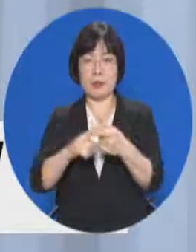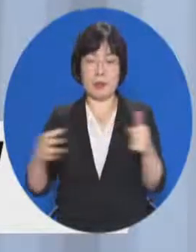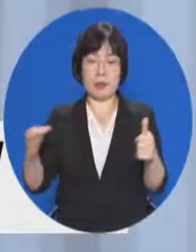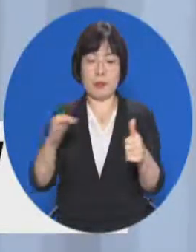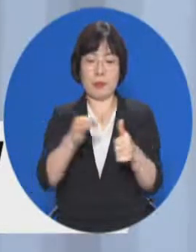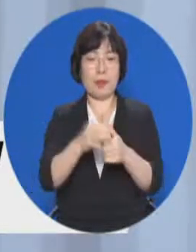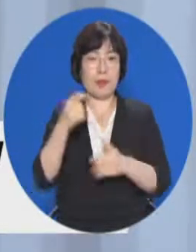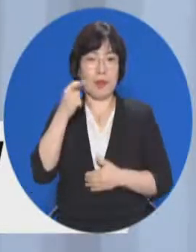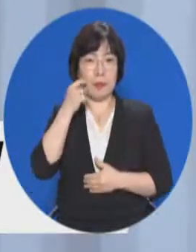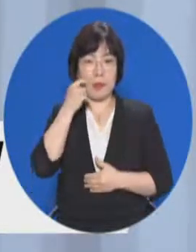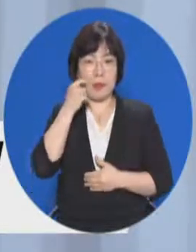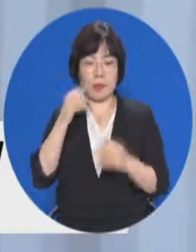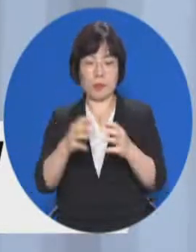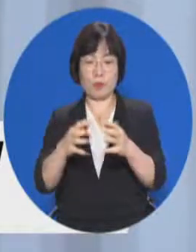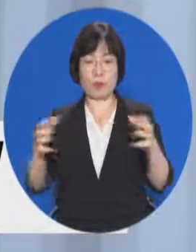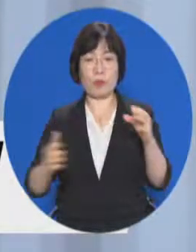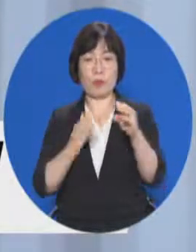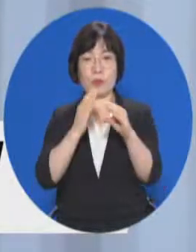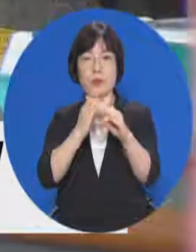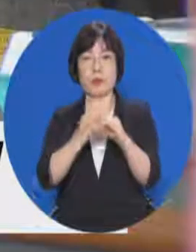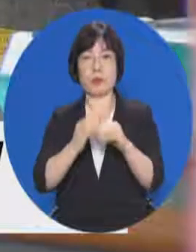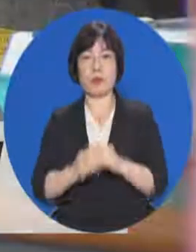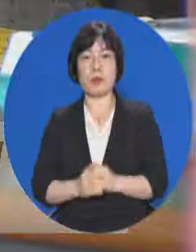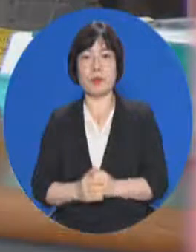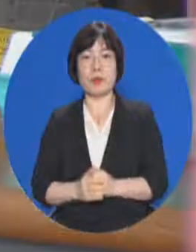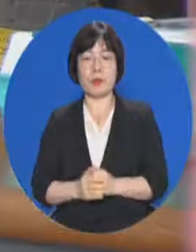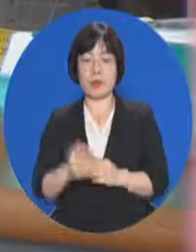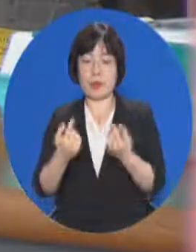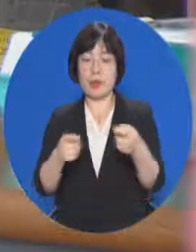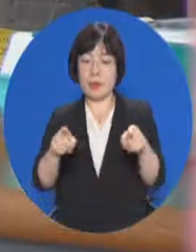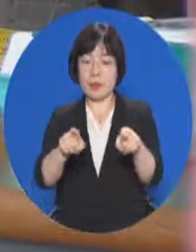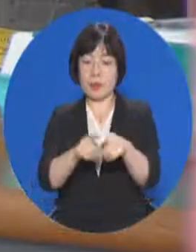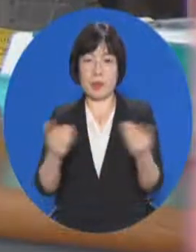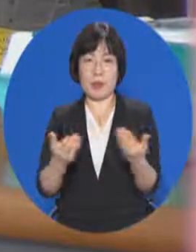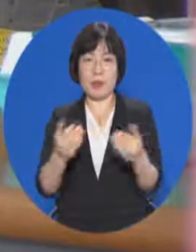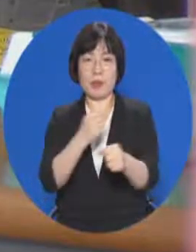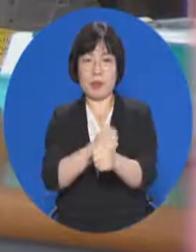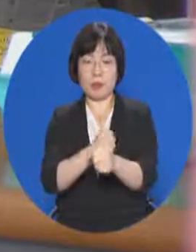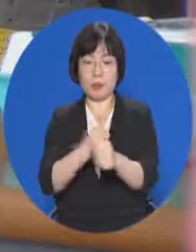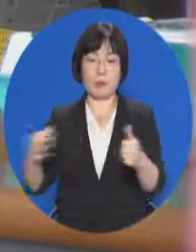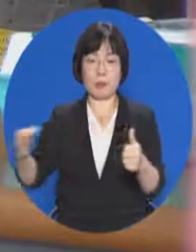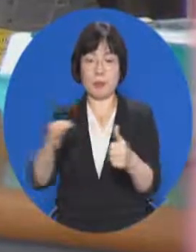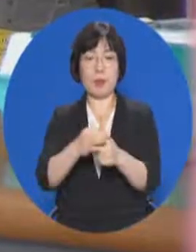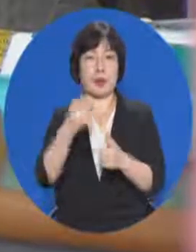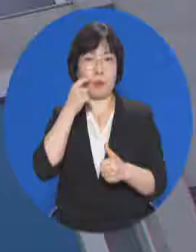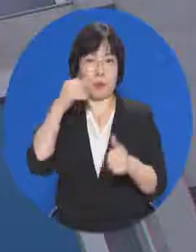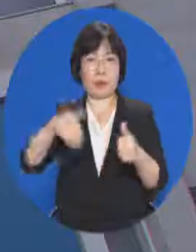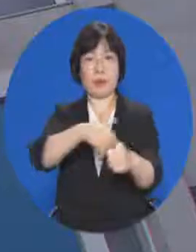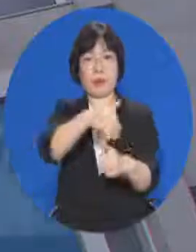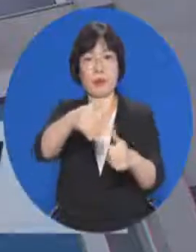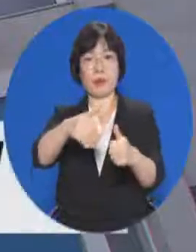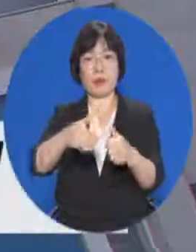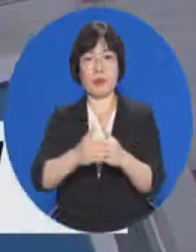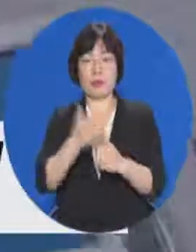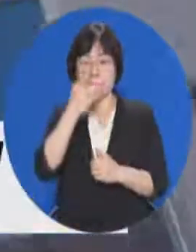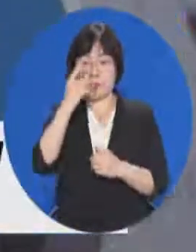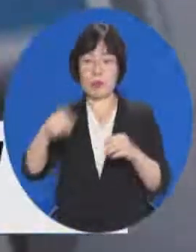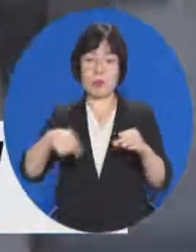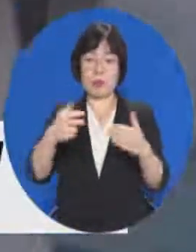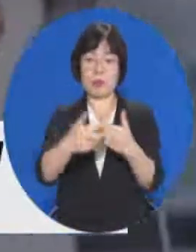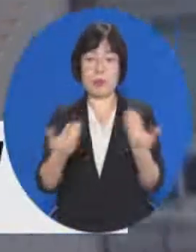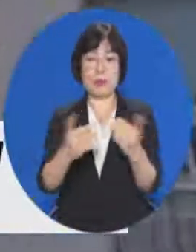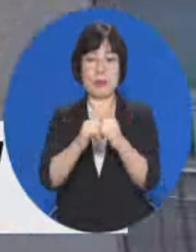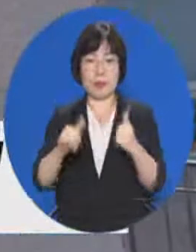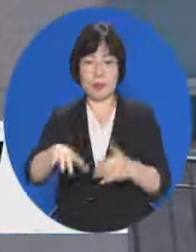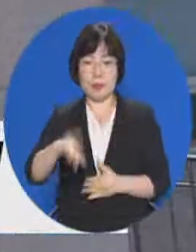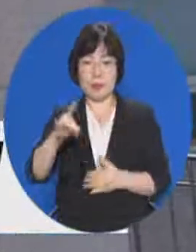받지 못하면서 파장이 일고 있습니다. 함께 일을 하고도 정부 지원금을 받지 못하는 상황. 순천의료원 측은